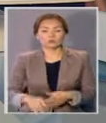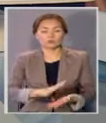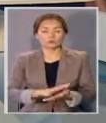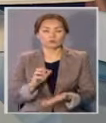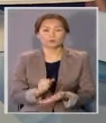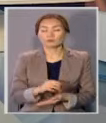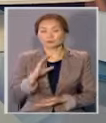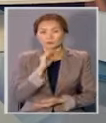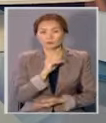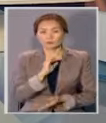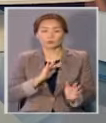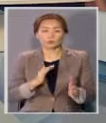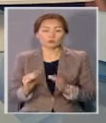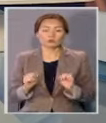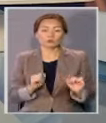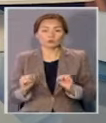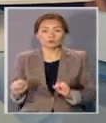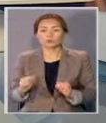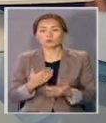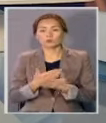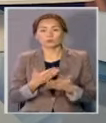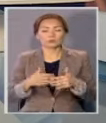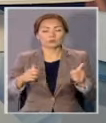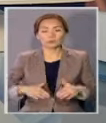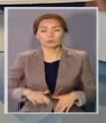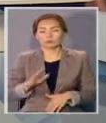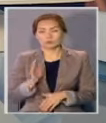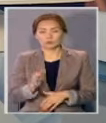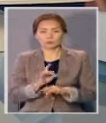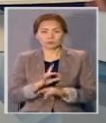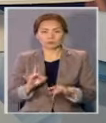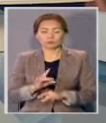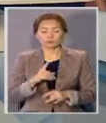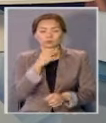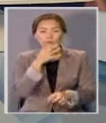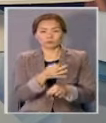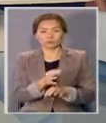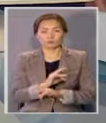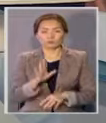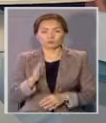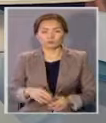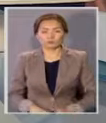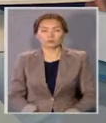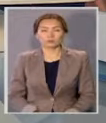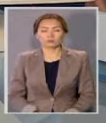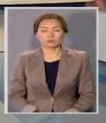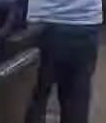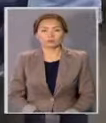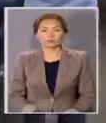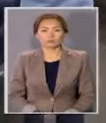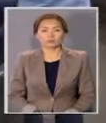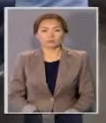нашарлауына себеп. Олқылықтардың алдын алу үшін қандай шаралар қолданылып жатыр? Мердігерлер не дейді? Толығырақ бейнематериалда.